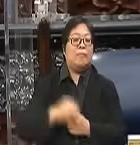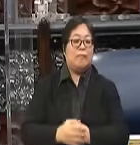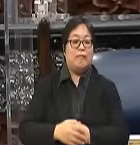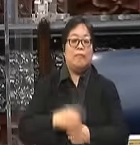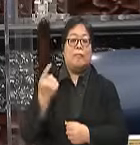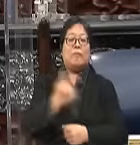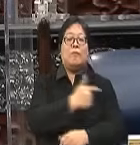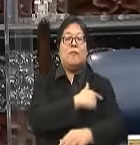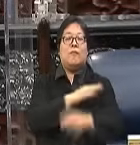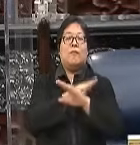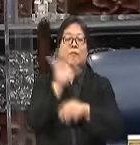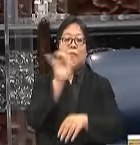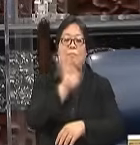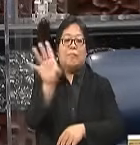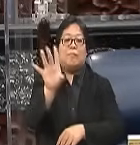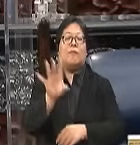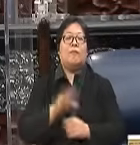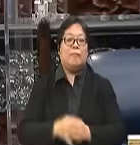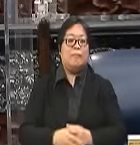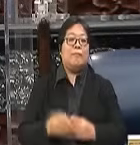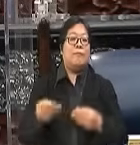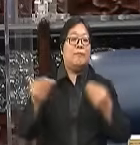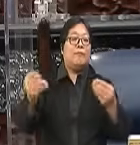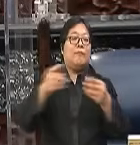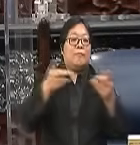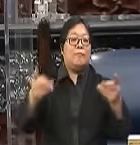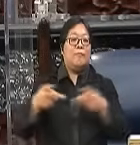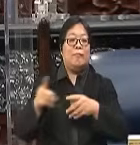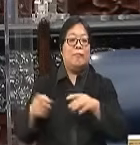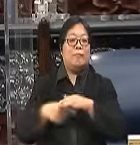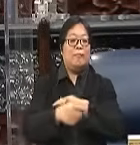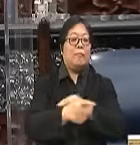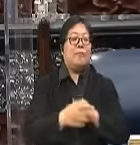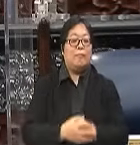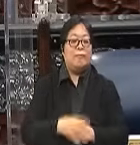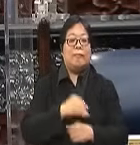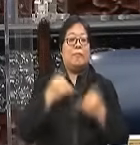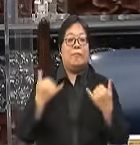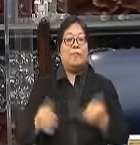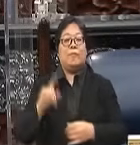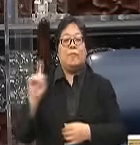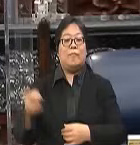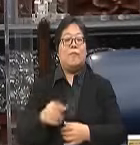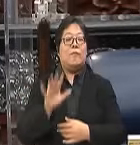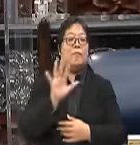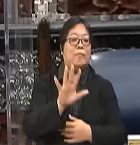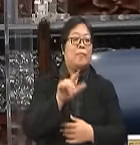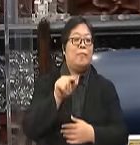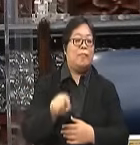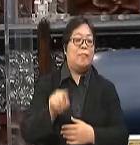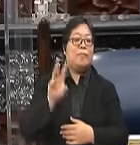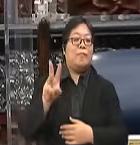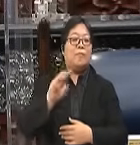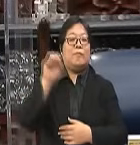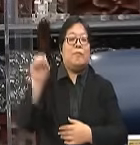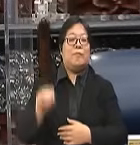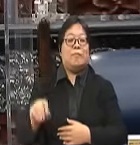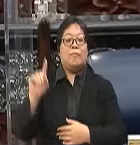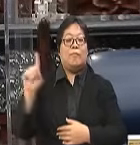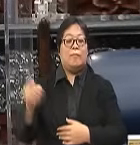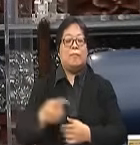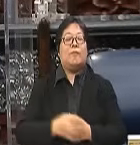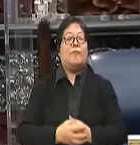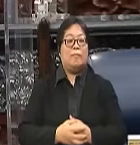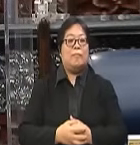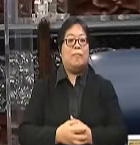satu dosen diberikan kepada Michael yang berada di pedalaman dan ketika ini hanya lima kepulauan 600 saja